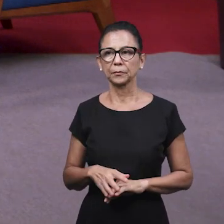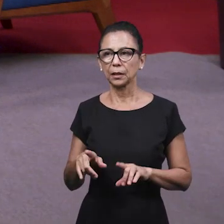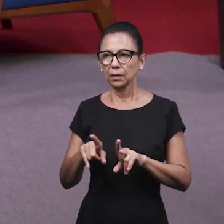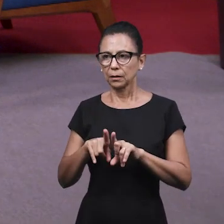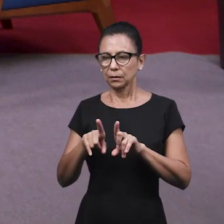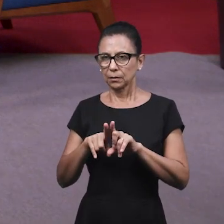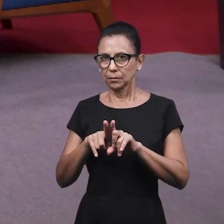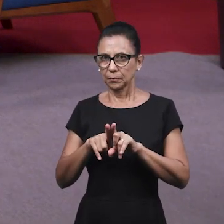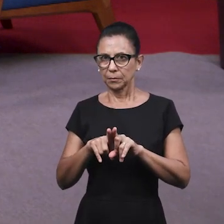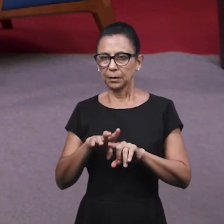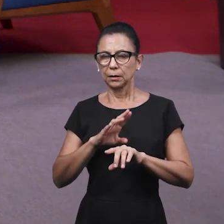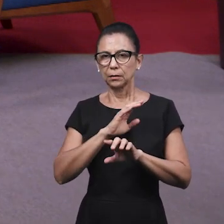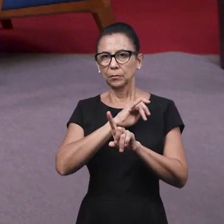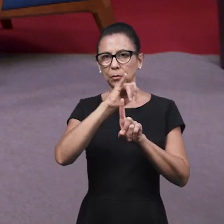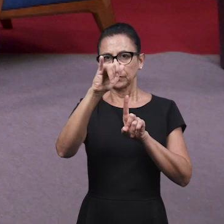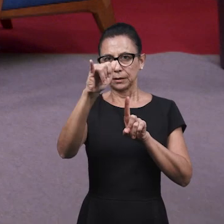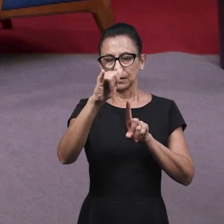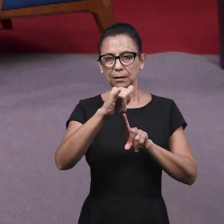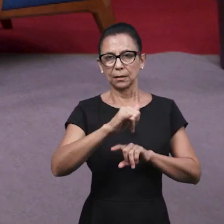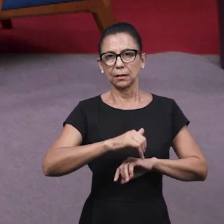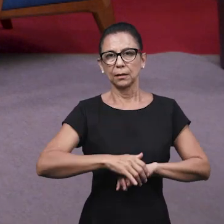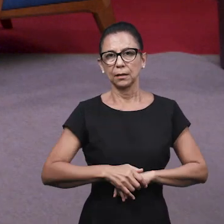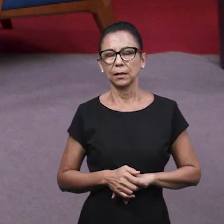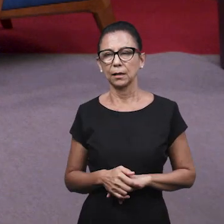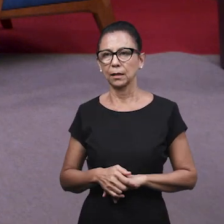Et dans le même aspect prophétique,